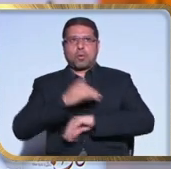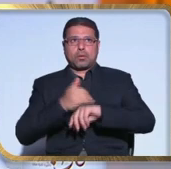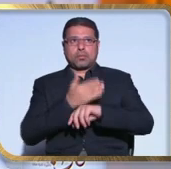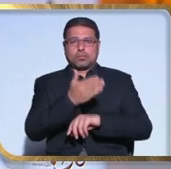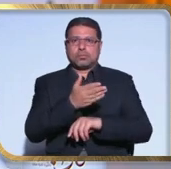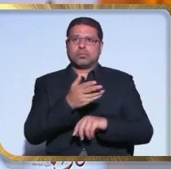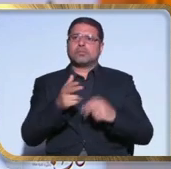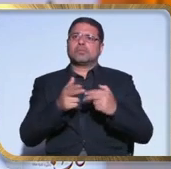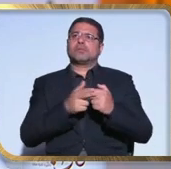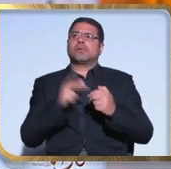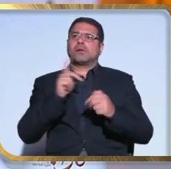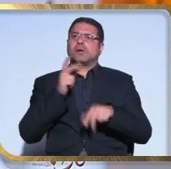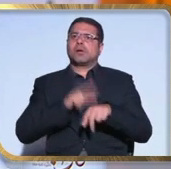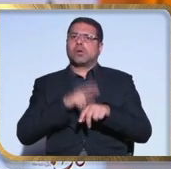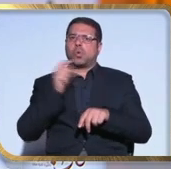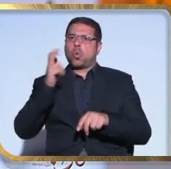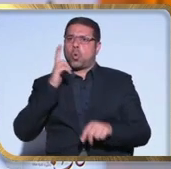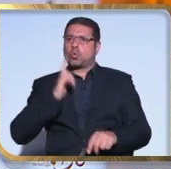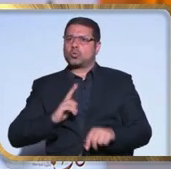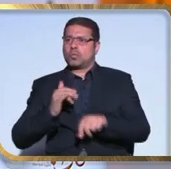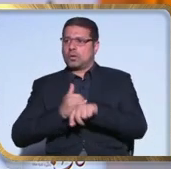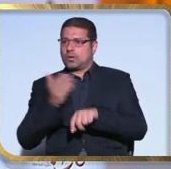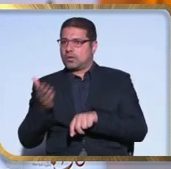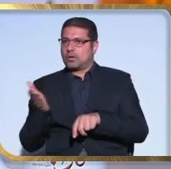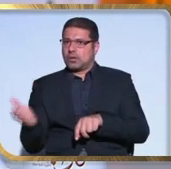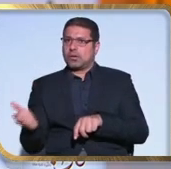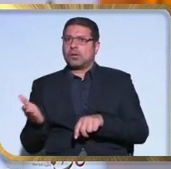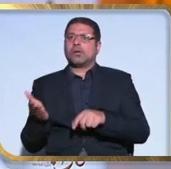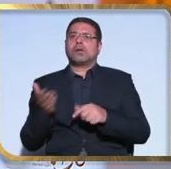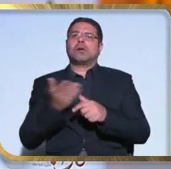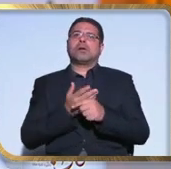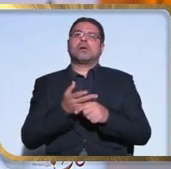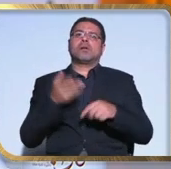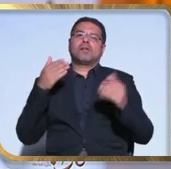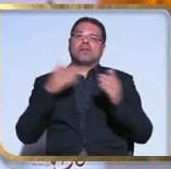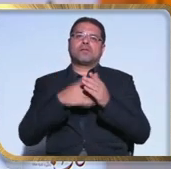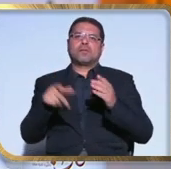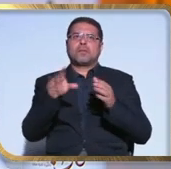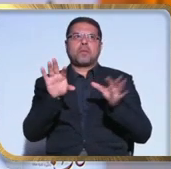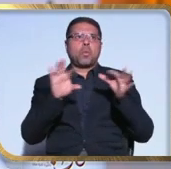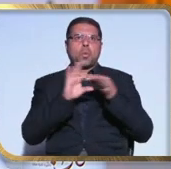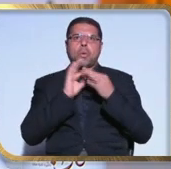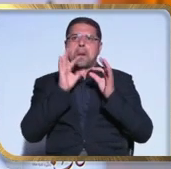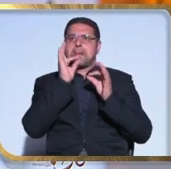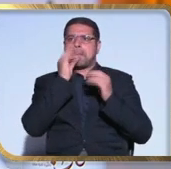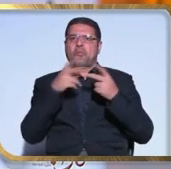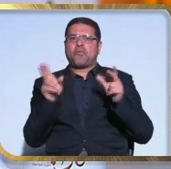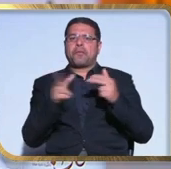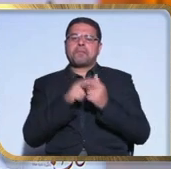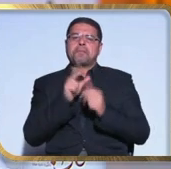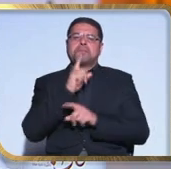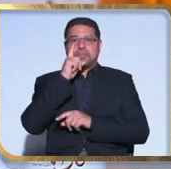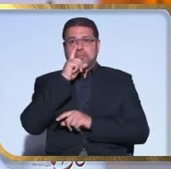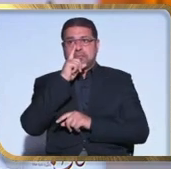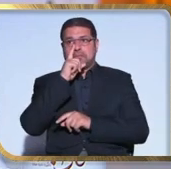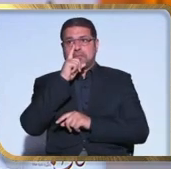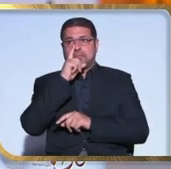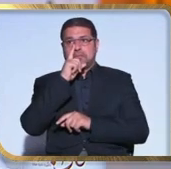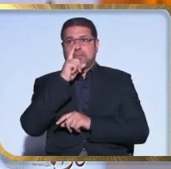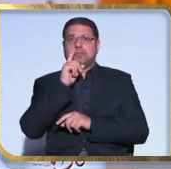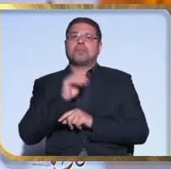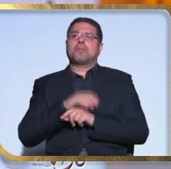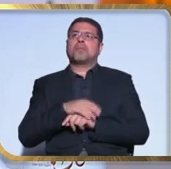ثم عرضها على سيدنا عثمان رضي الله تعالى عنهما فلم يرد عليه بالقبول الا